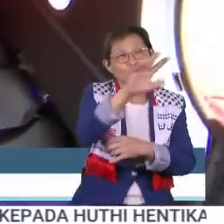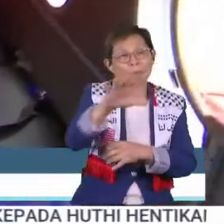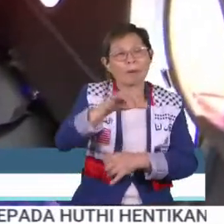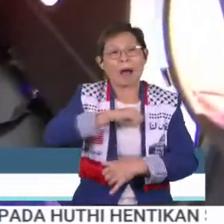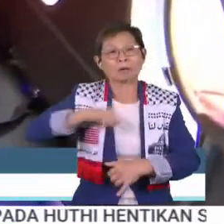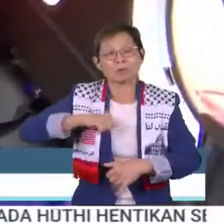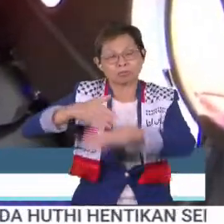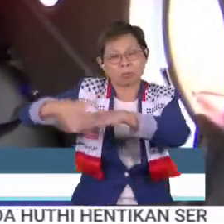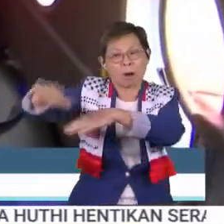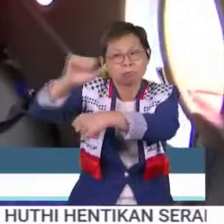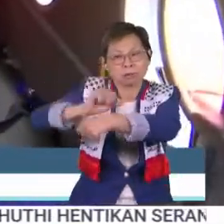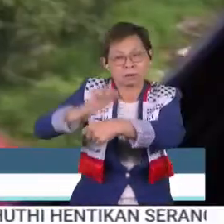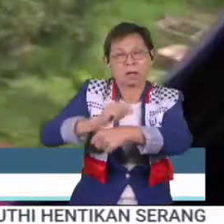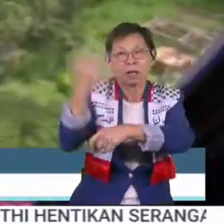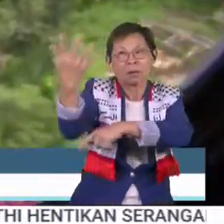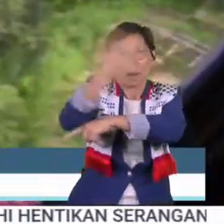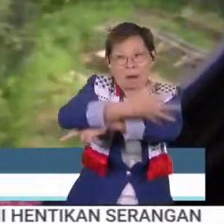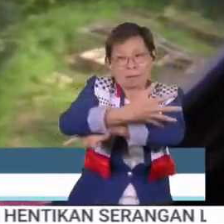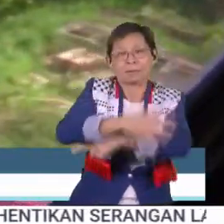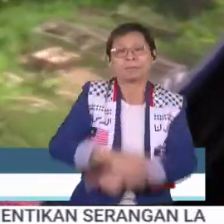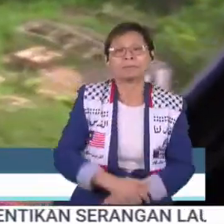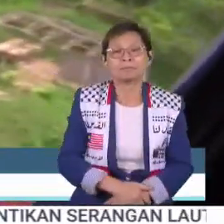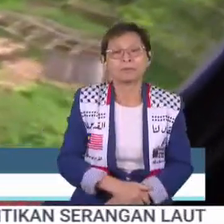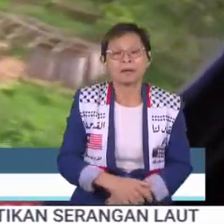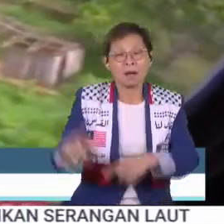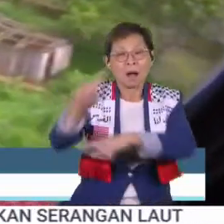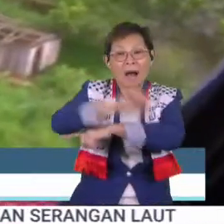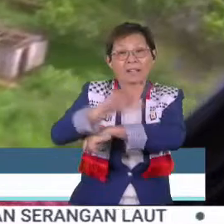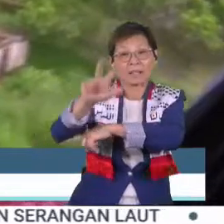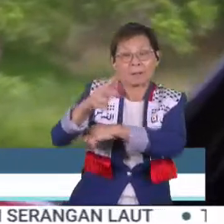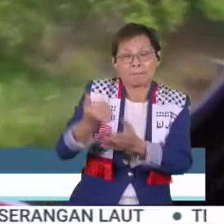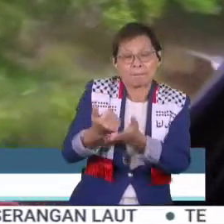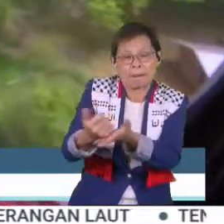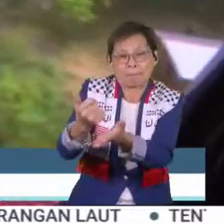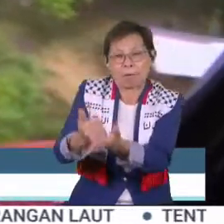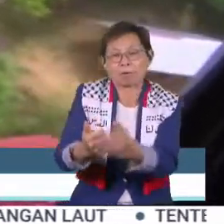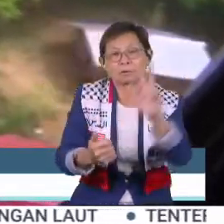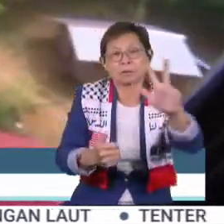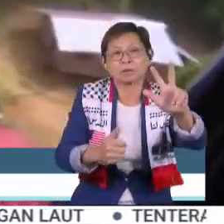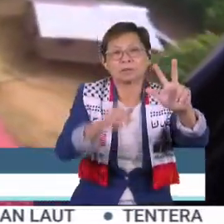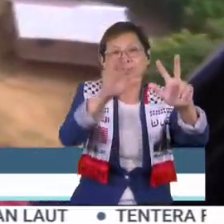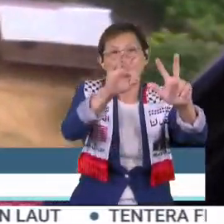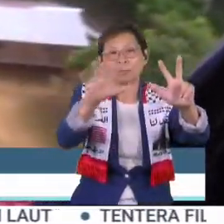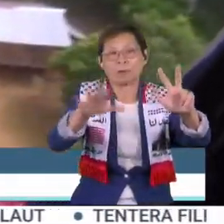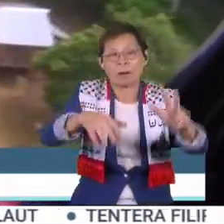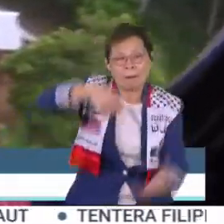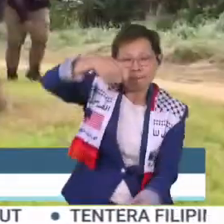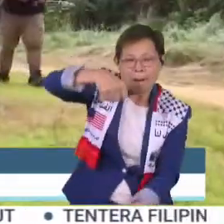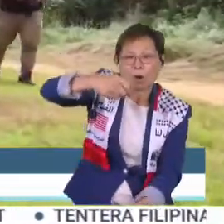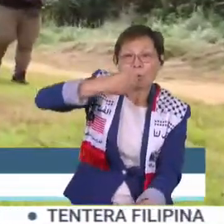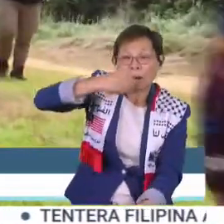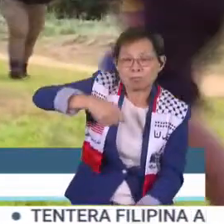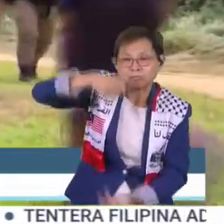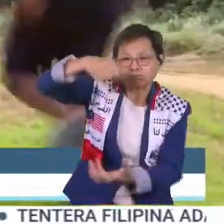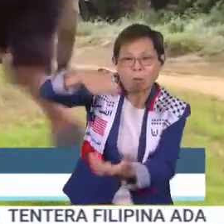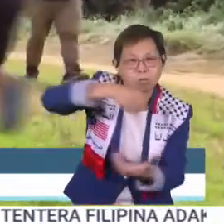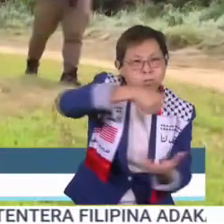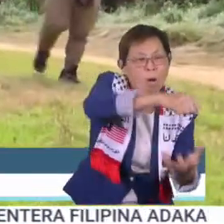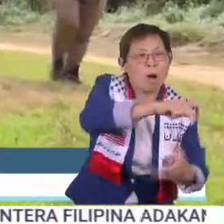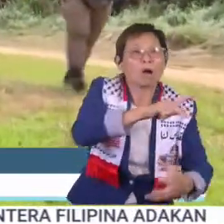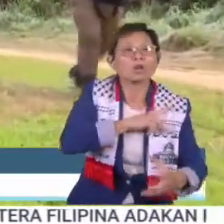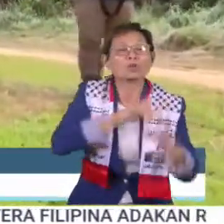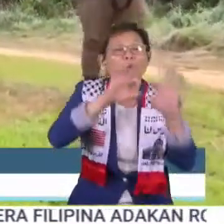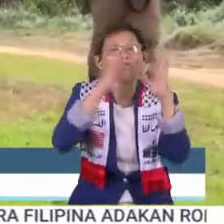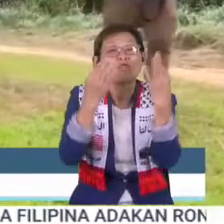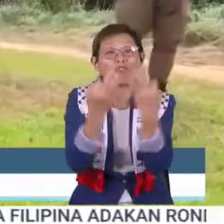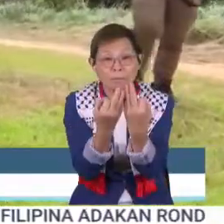anggota ditugaskan sepanjang 5 hari operasi. Bagi hari ketiga misi bantuan, 395 bakul makanan diedarkan kepada ketua